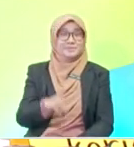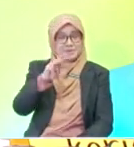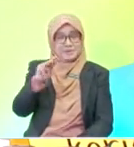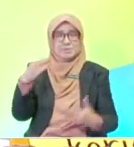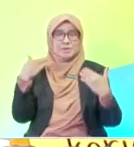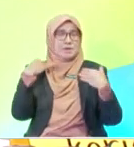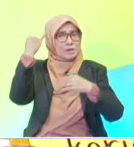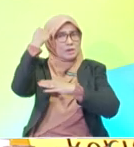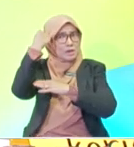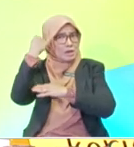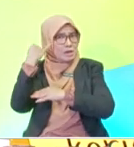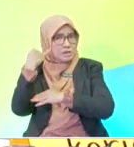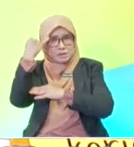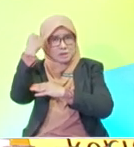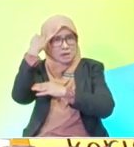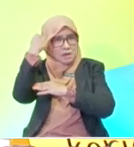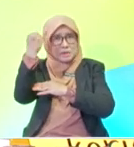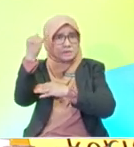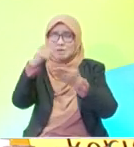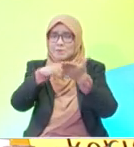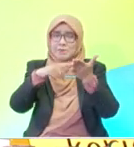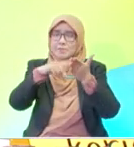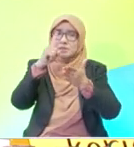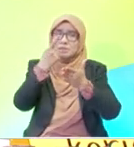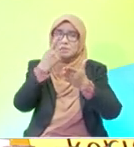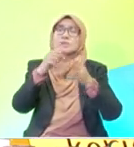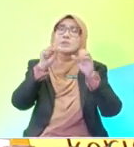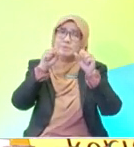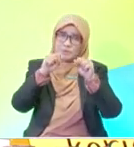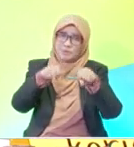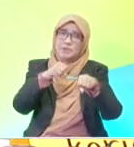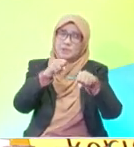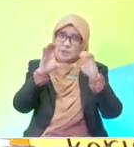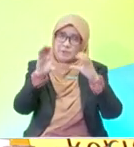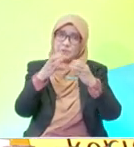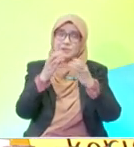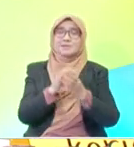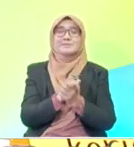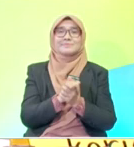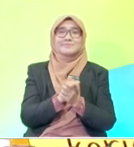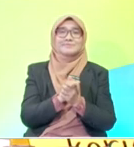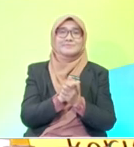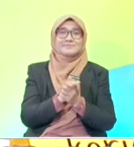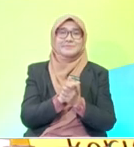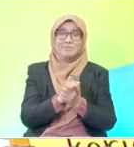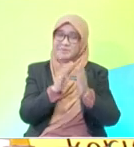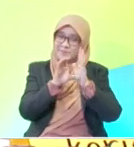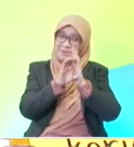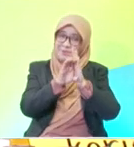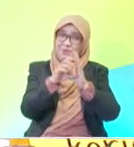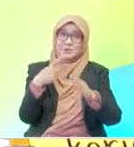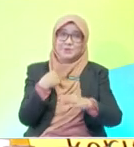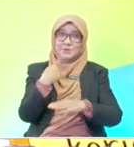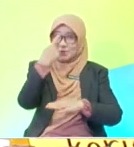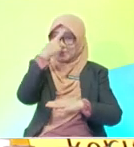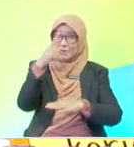lain untuk menghasilkan yang lebih menarik adalah lebih bagus. Ini adalah sebagai satu contoh untuk kita